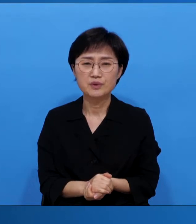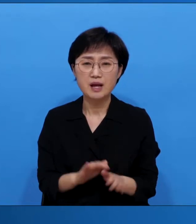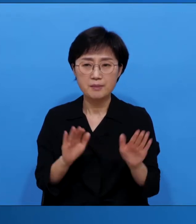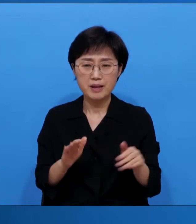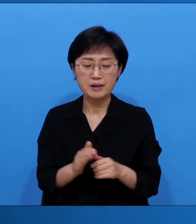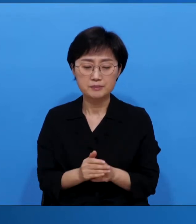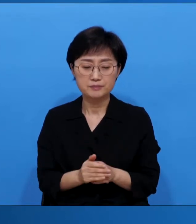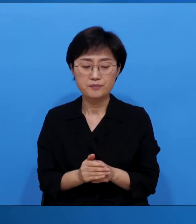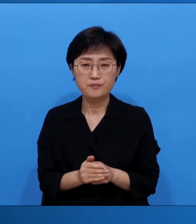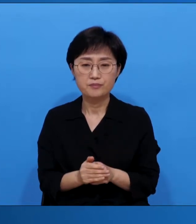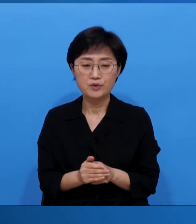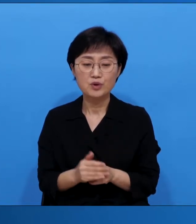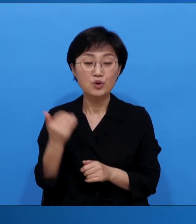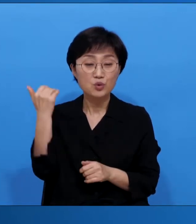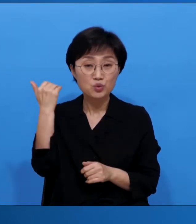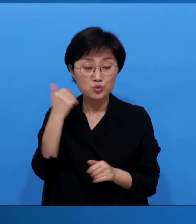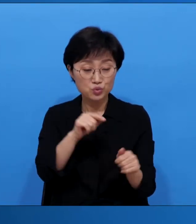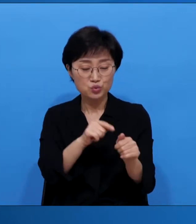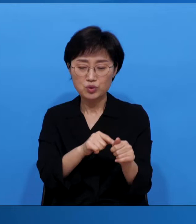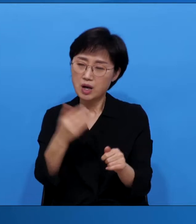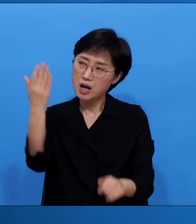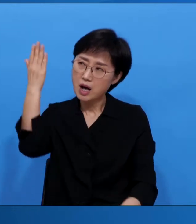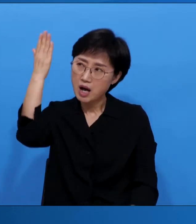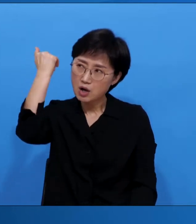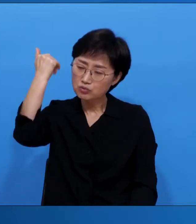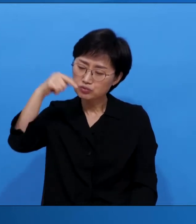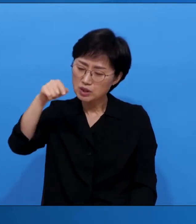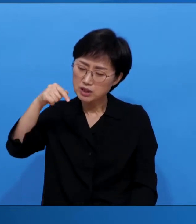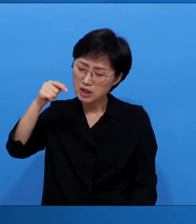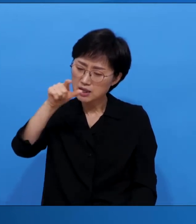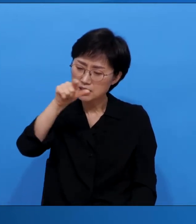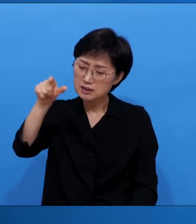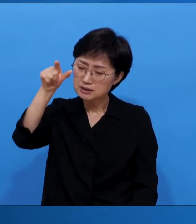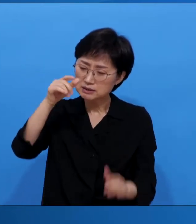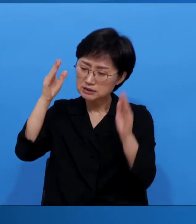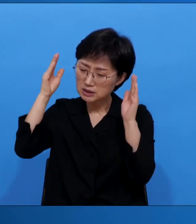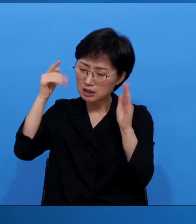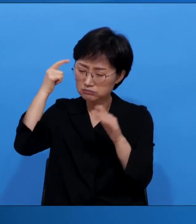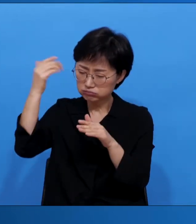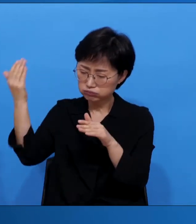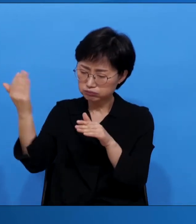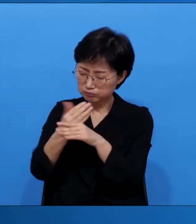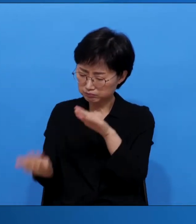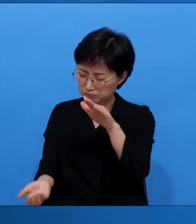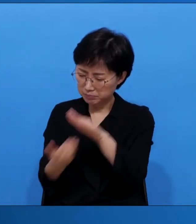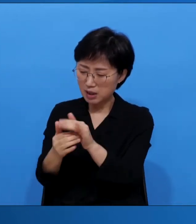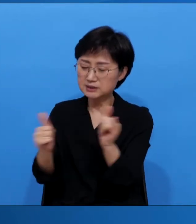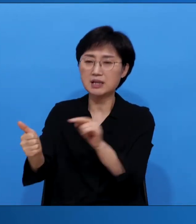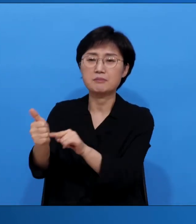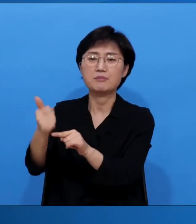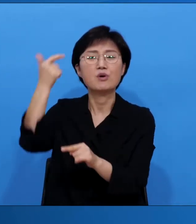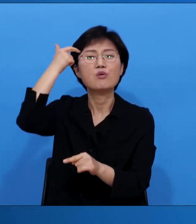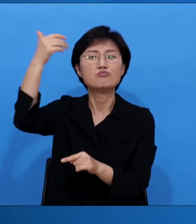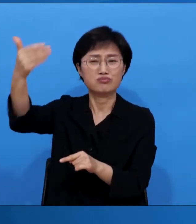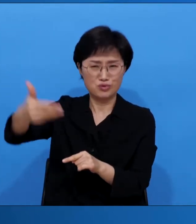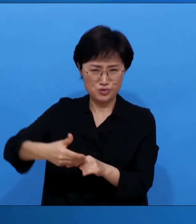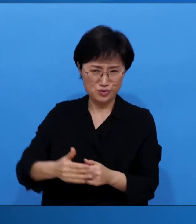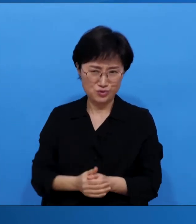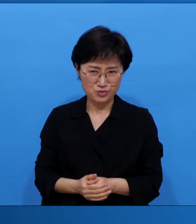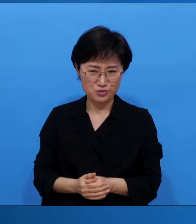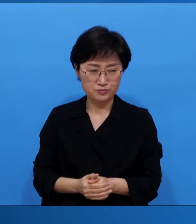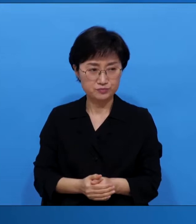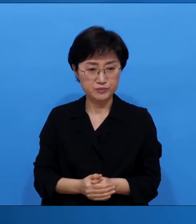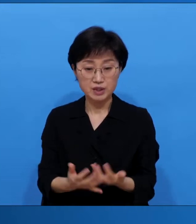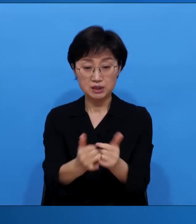최후가는 신학자가 제게 질문했어요. One of the most renowned theologians asked me, 많은 사람 앞에서 the 질문했다니까요.